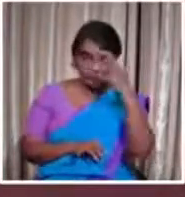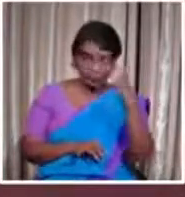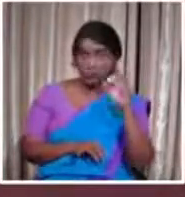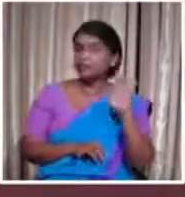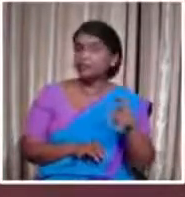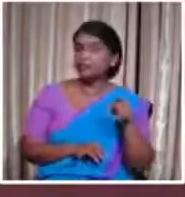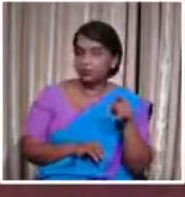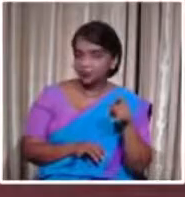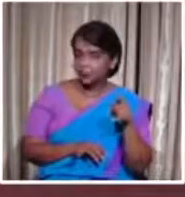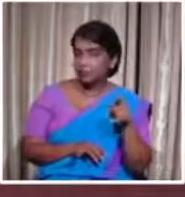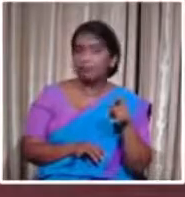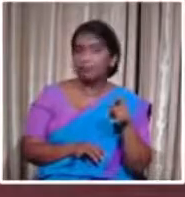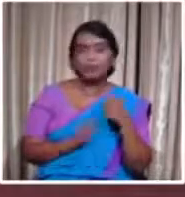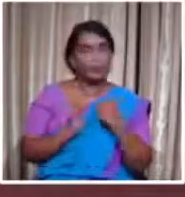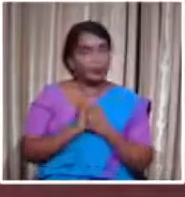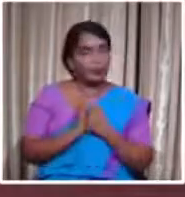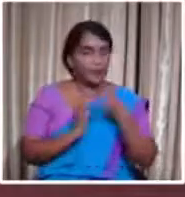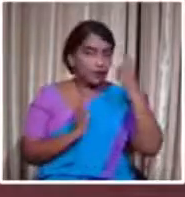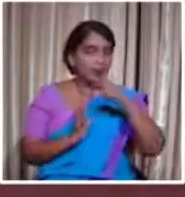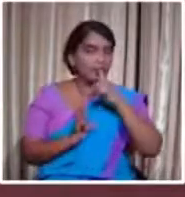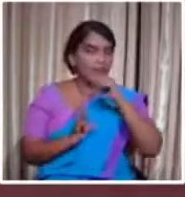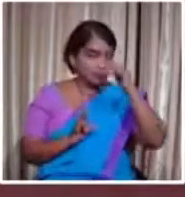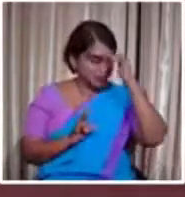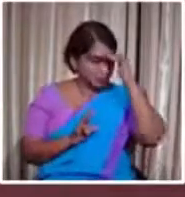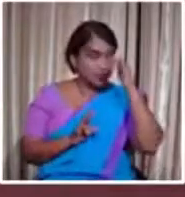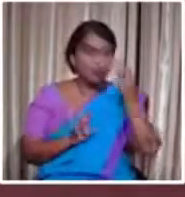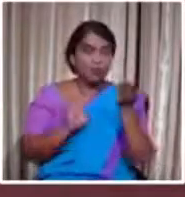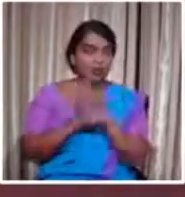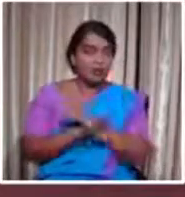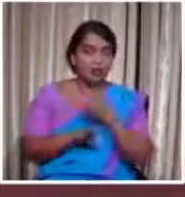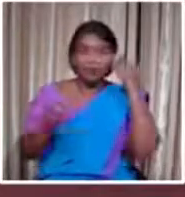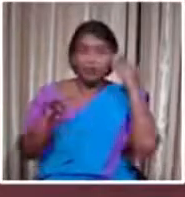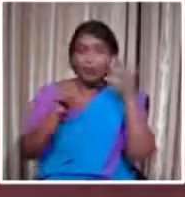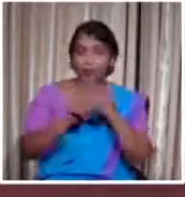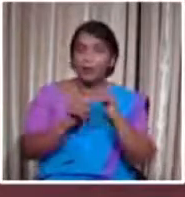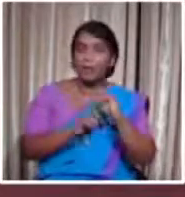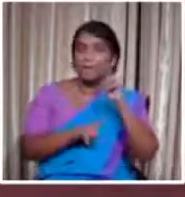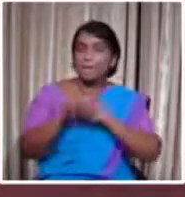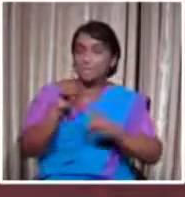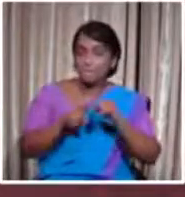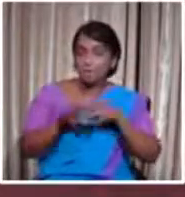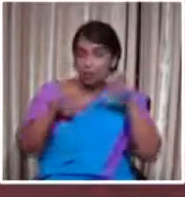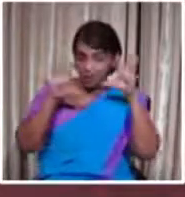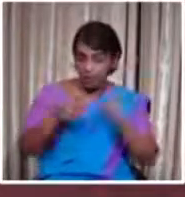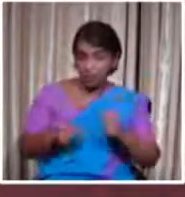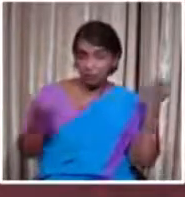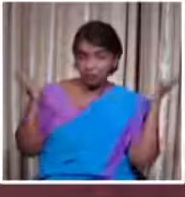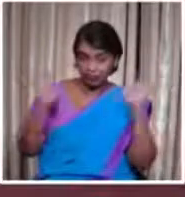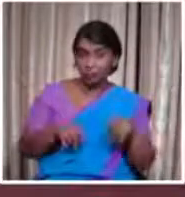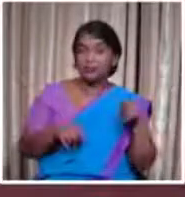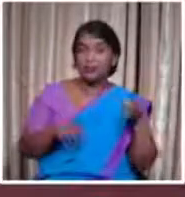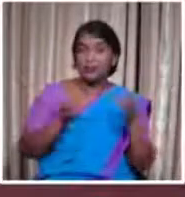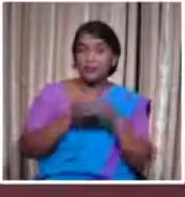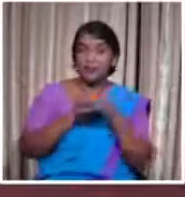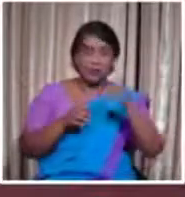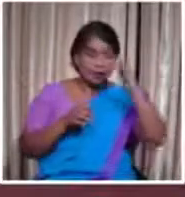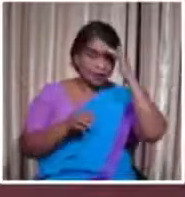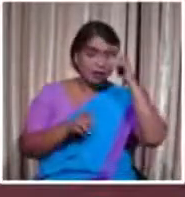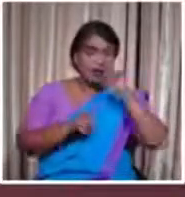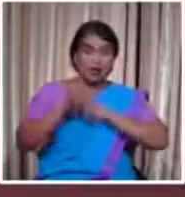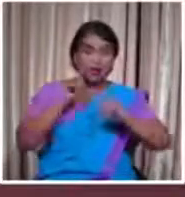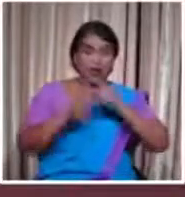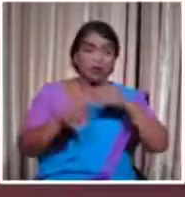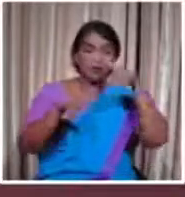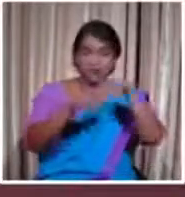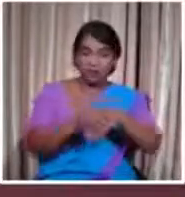ඕනි. කරු නියෝජ්‍ය කතානායකතුමනි එදා මේ සිද්ධිය වෙද්දි පාර්ලිමේන්තු ආක්‍රමණය කරන්න එනකොට පක්ෂ නායක රැස්වීම පල්ලෙහා